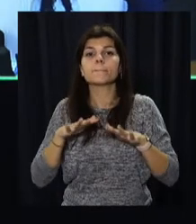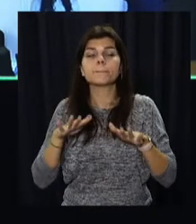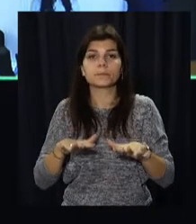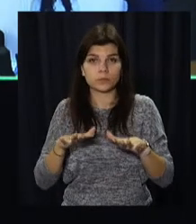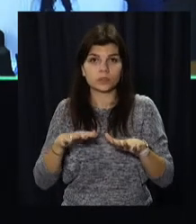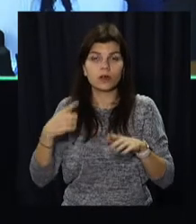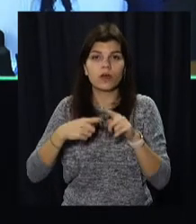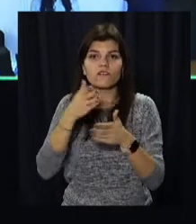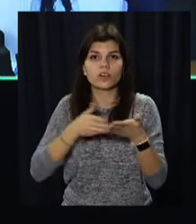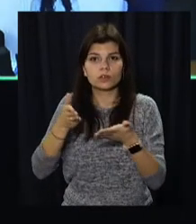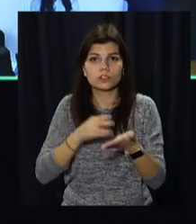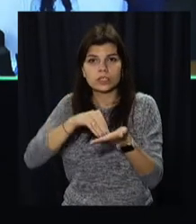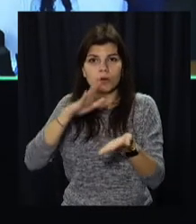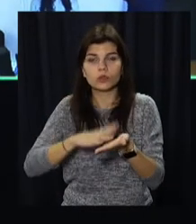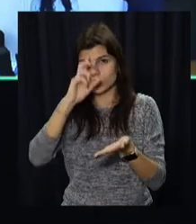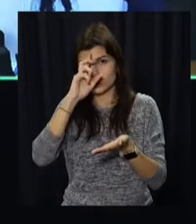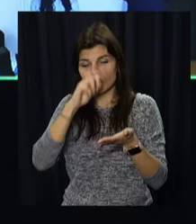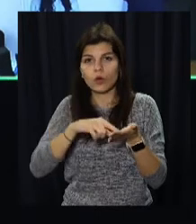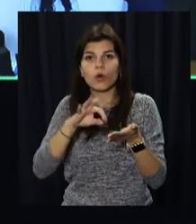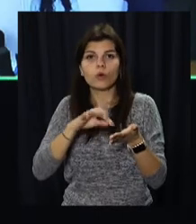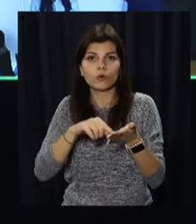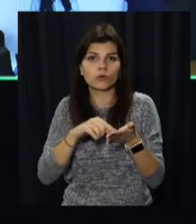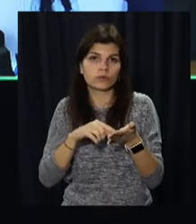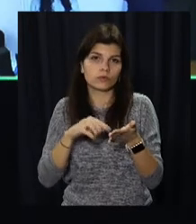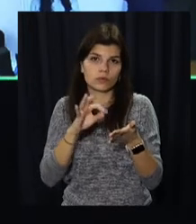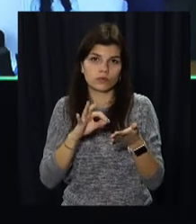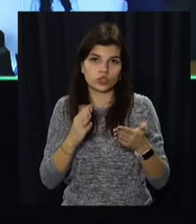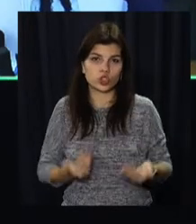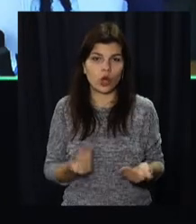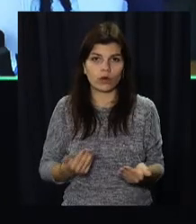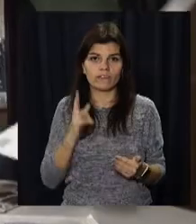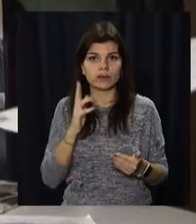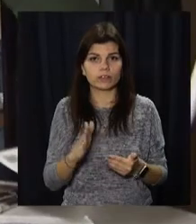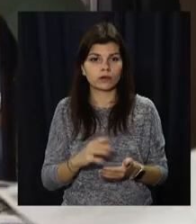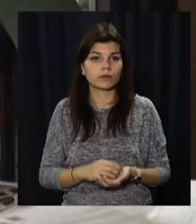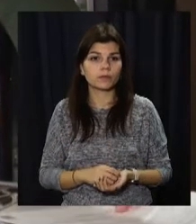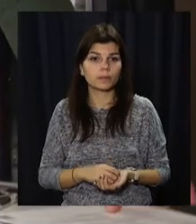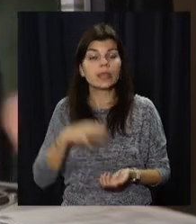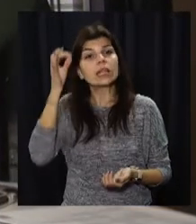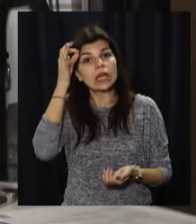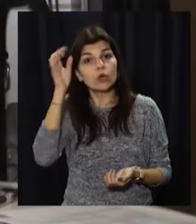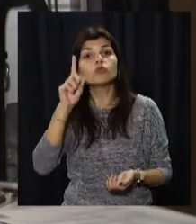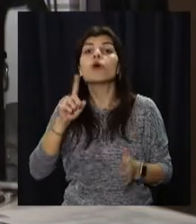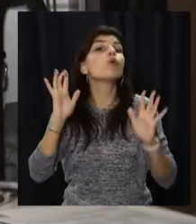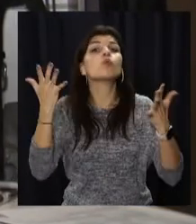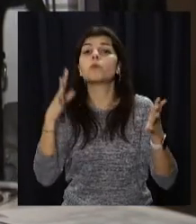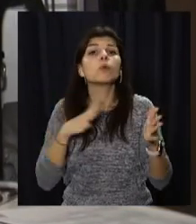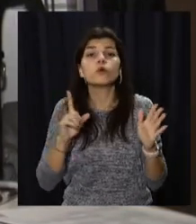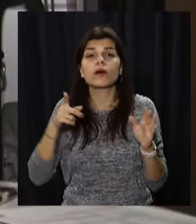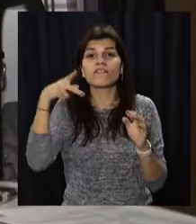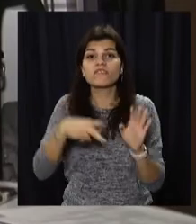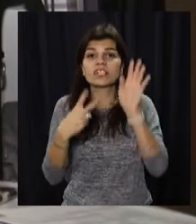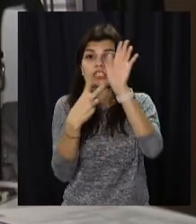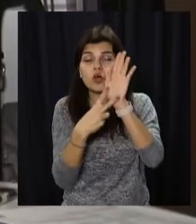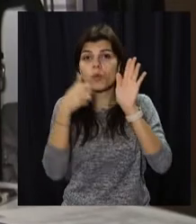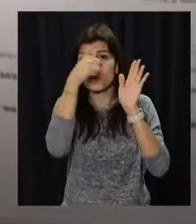скасувавши відповідний запис в державному реєстрі речових прав на нерухоме майно. Нагадаємо, родина Аділових у